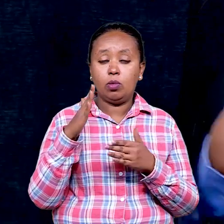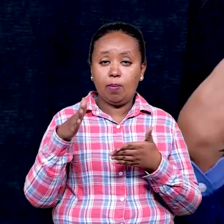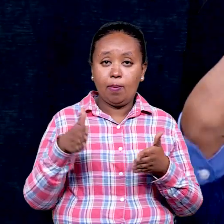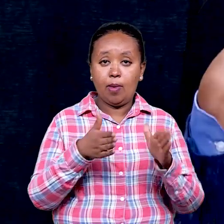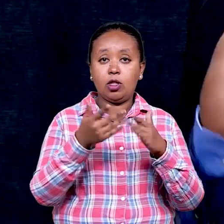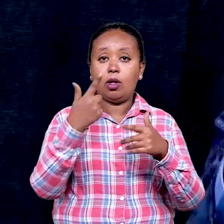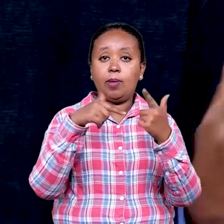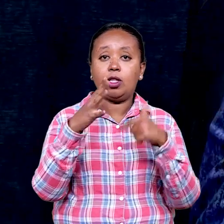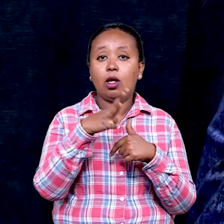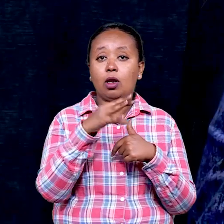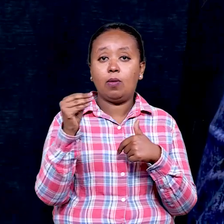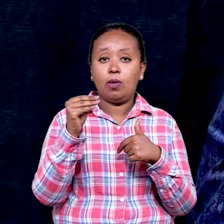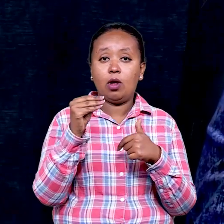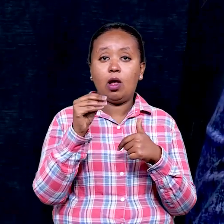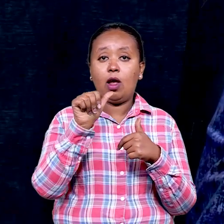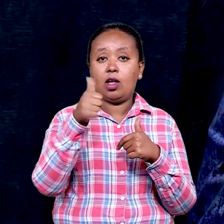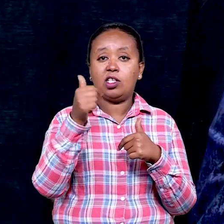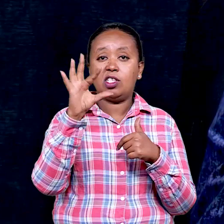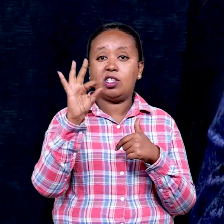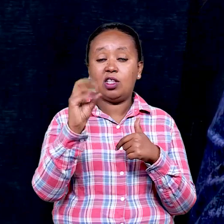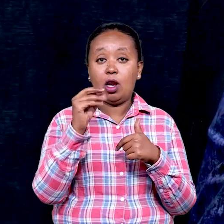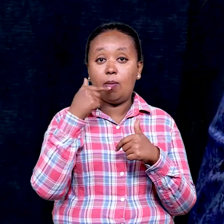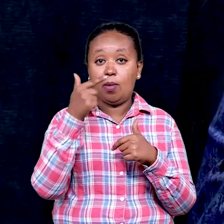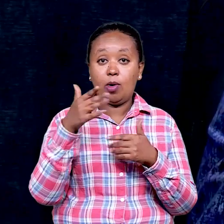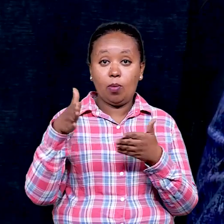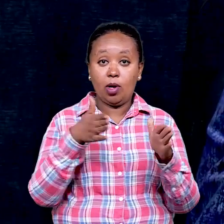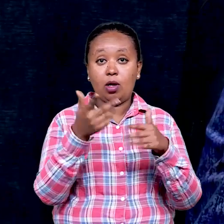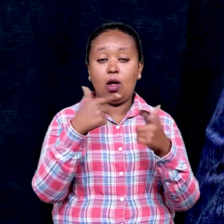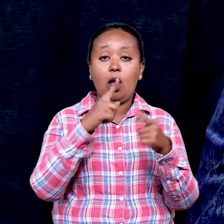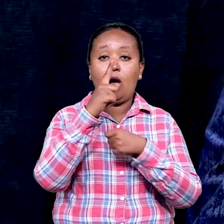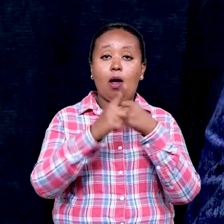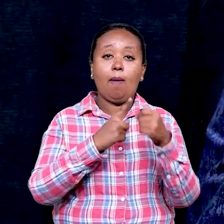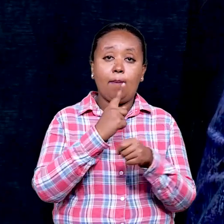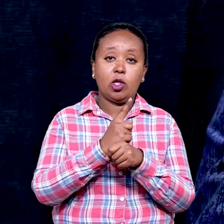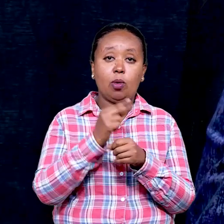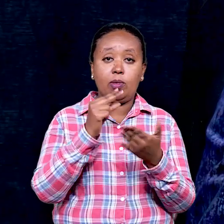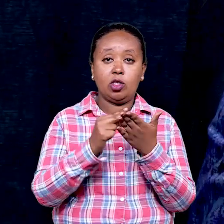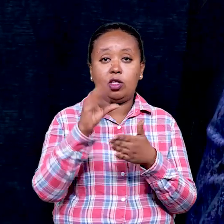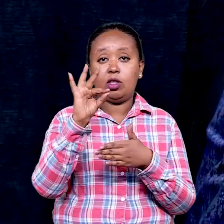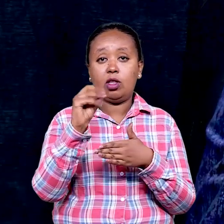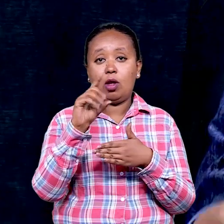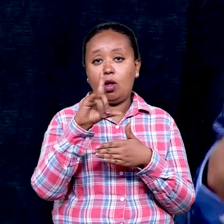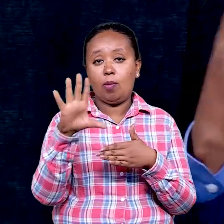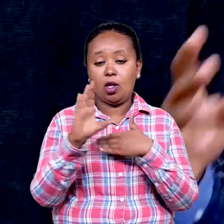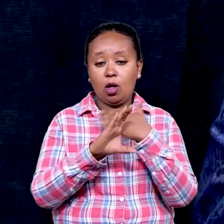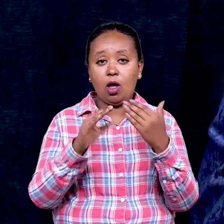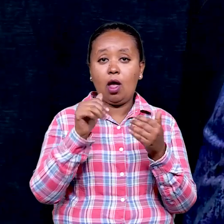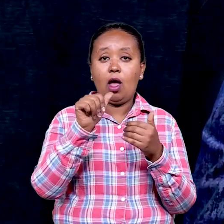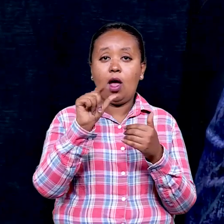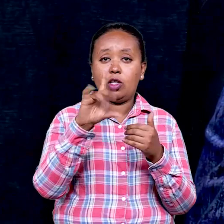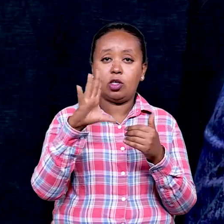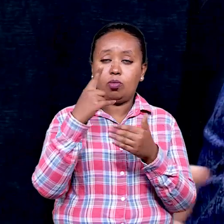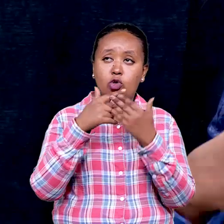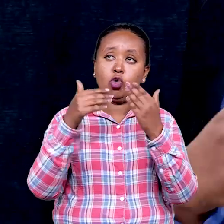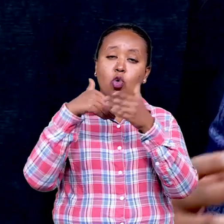መንገድ ተመጣና 10/90 በሚለው መጣ። አመታዊ በጀታችሁን 90% ከሀገር ውስጥ 10%